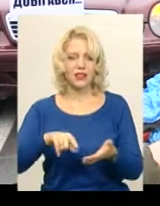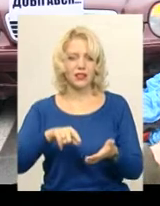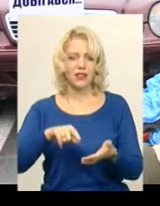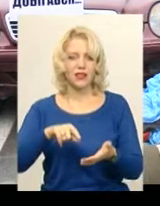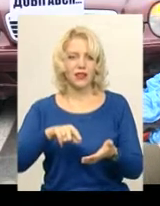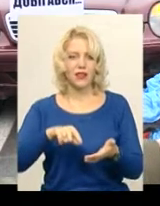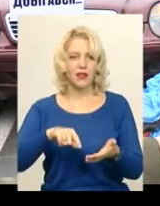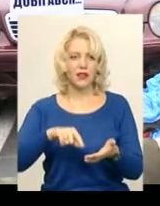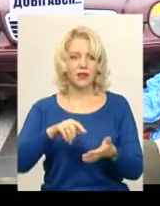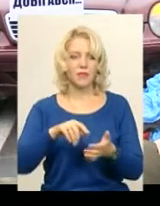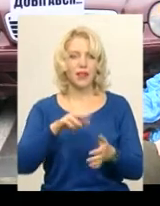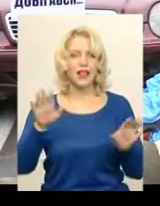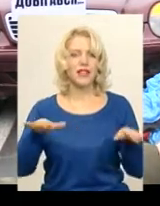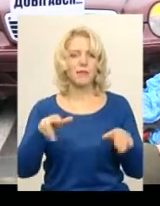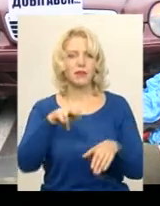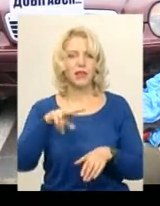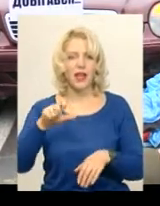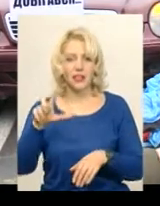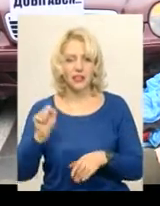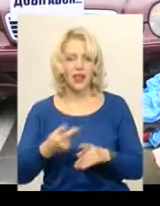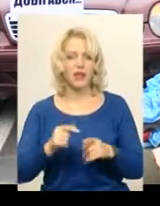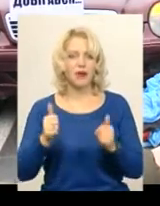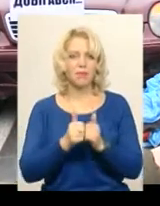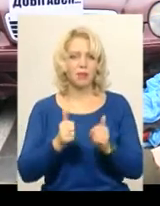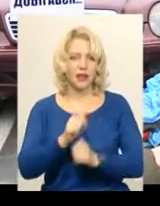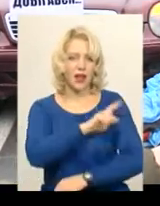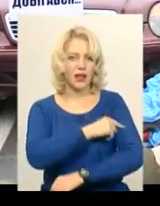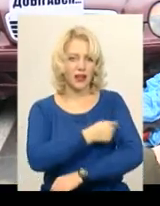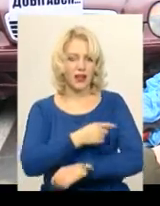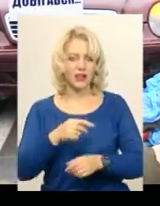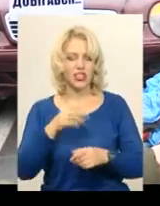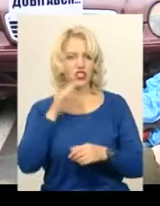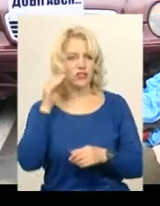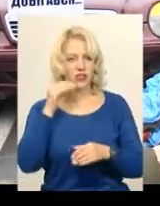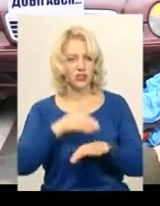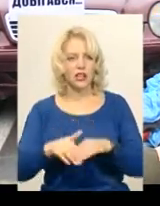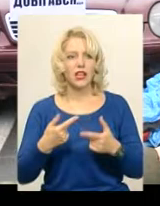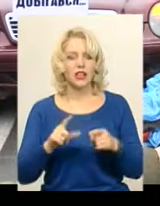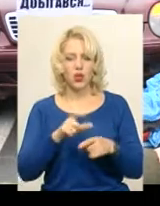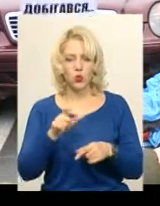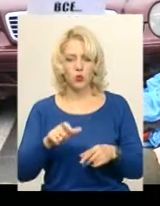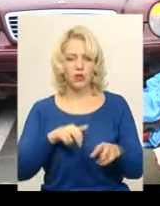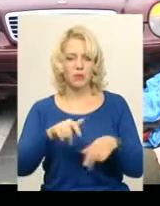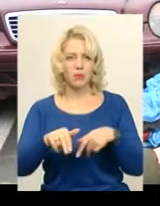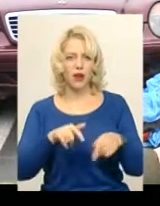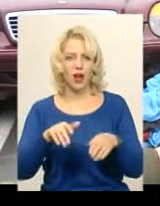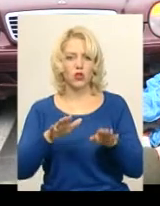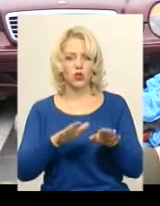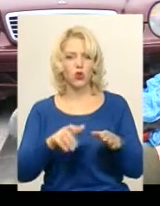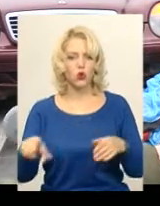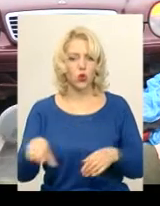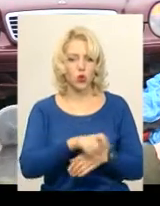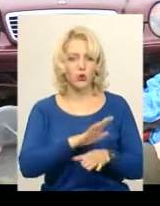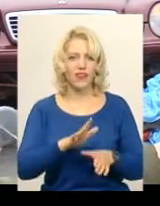біля міської лікарні на Шевченка. У нас місця, де люди перебігають дорогу в неустановленому місці. На превеликий жаль, це дуже часто